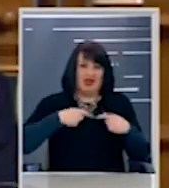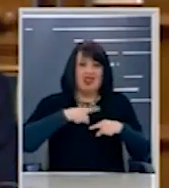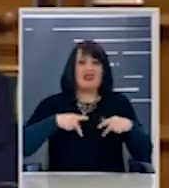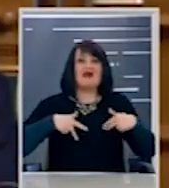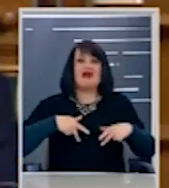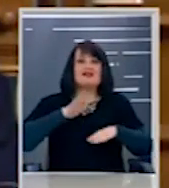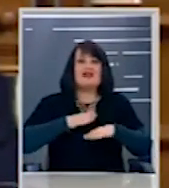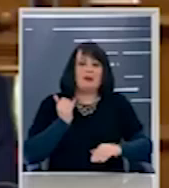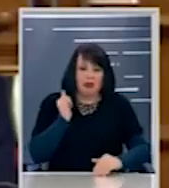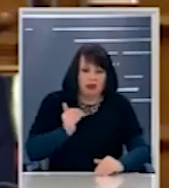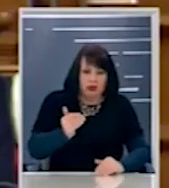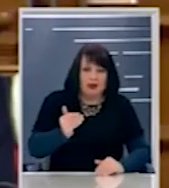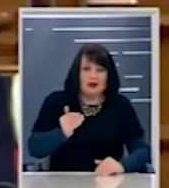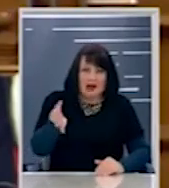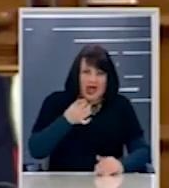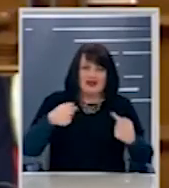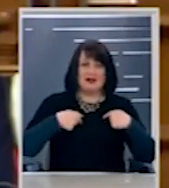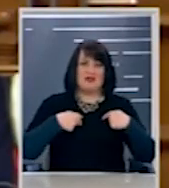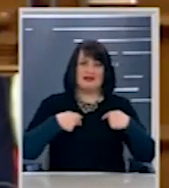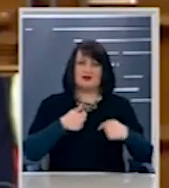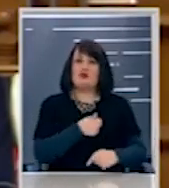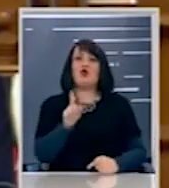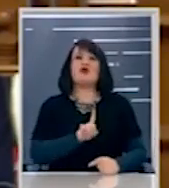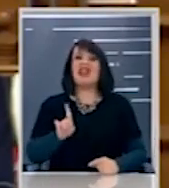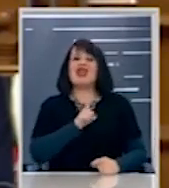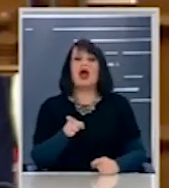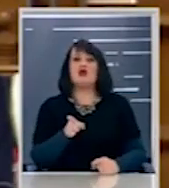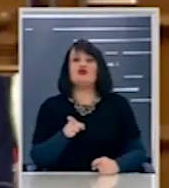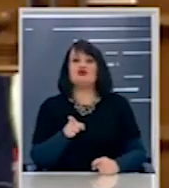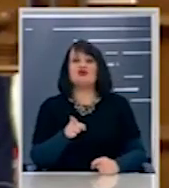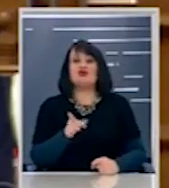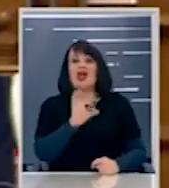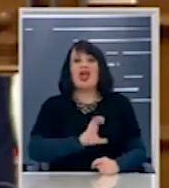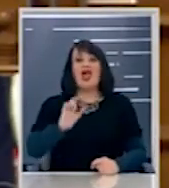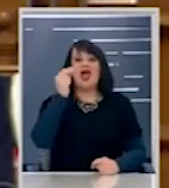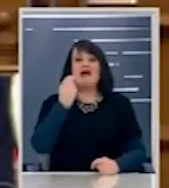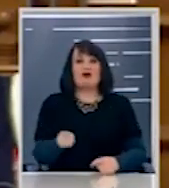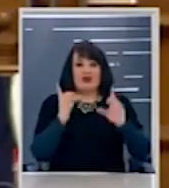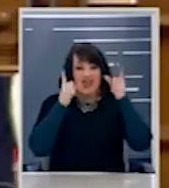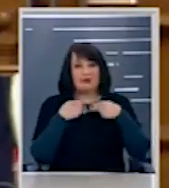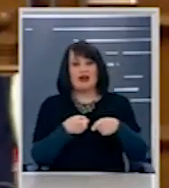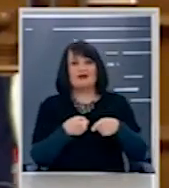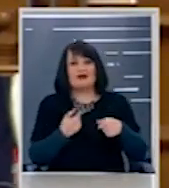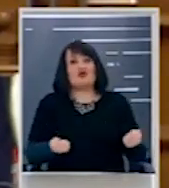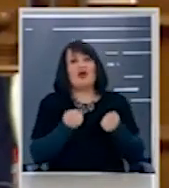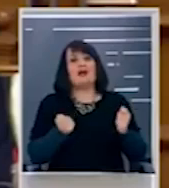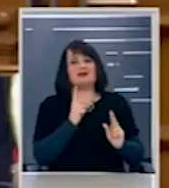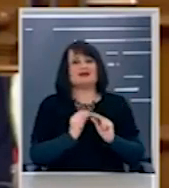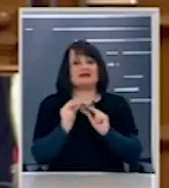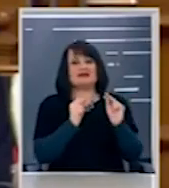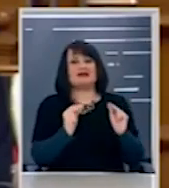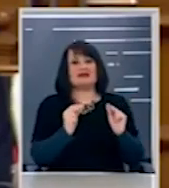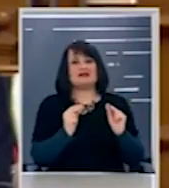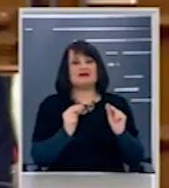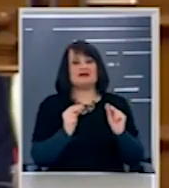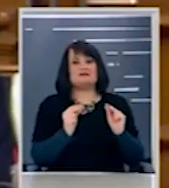καθυστερεί. Και δεν το κάνει μόνο ο κ. Μητσοτάκης, το κάνουν και οι ευρωβουλευτές της Νέας Δημοκρατίας στη συζήτηση για το ελληνικό